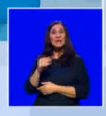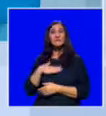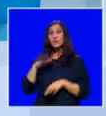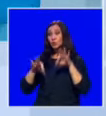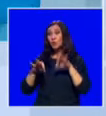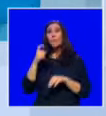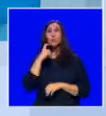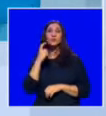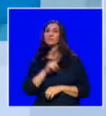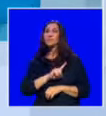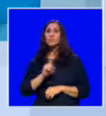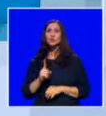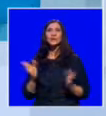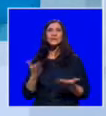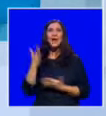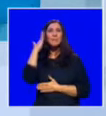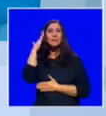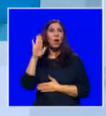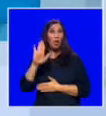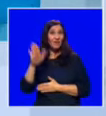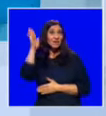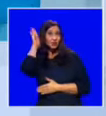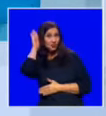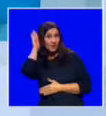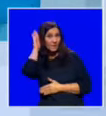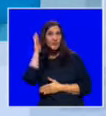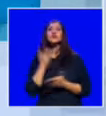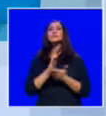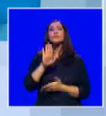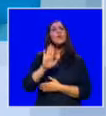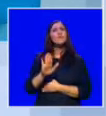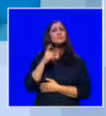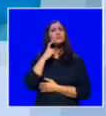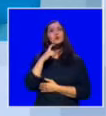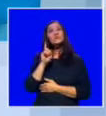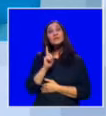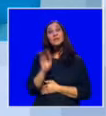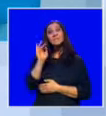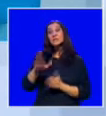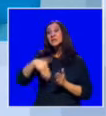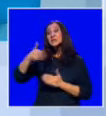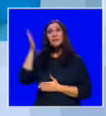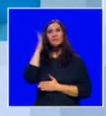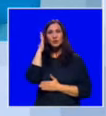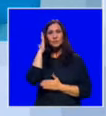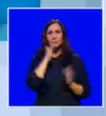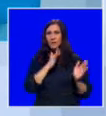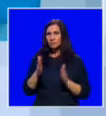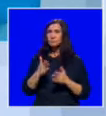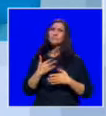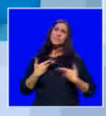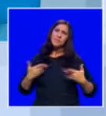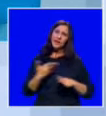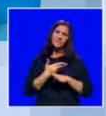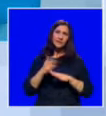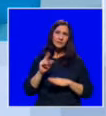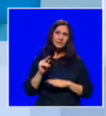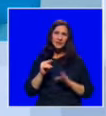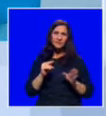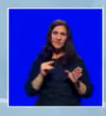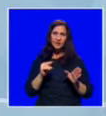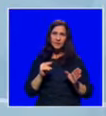Борисов няма да стане премиер. А от вас чуваме, че според вас Борисов трябва да бъде следващия премиер. Ние винаги сме казвали. Ще го видим ли